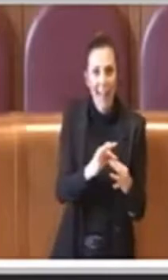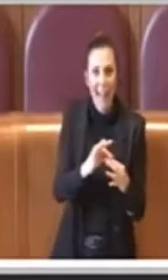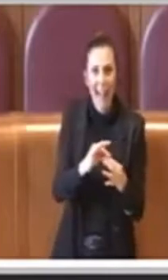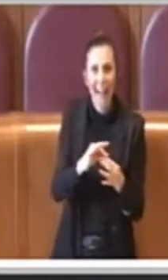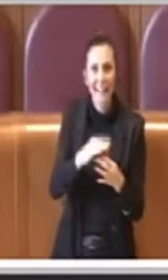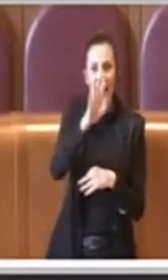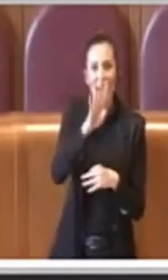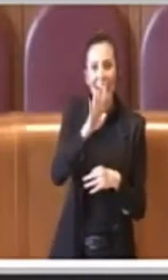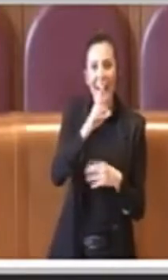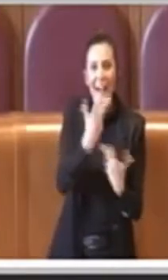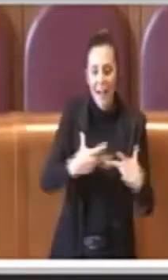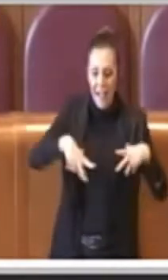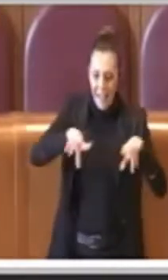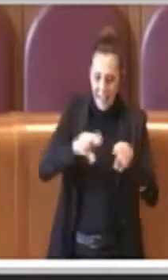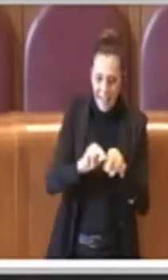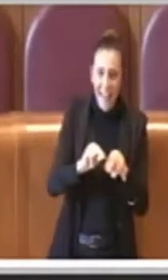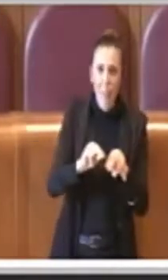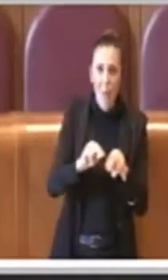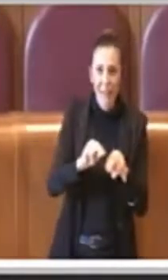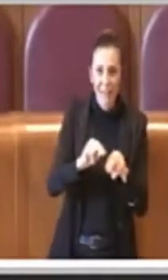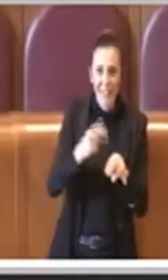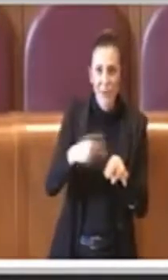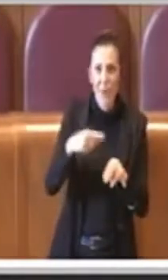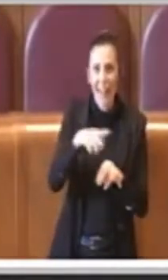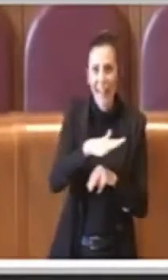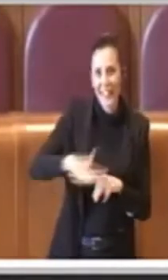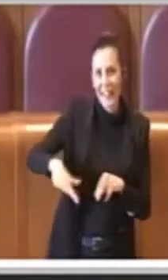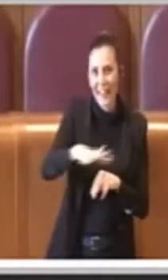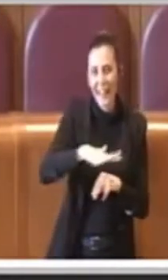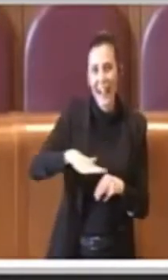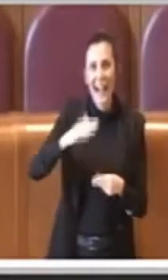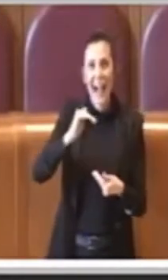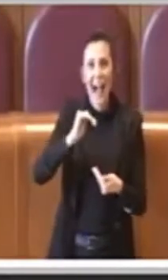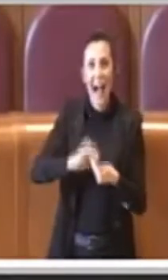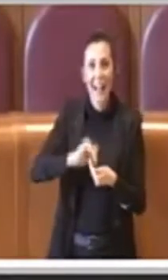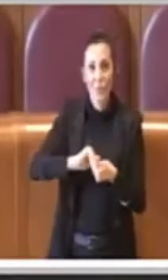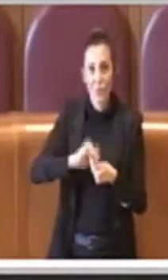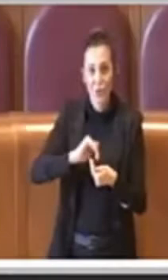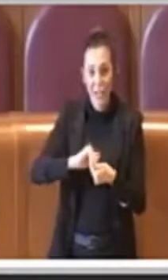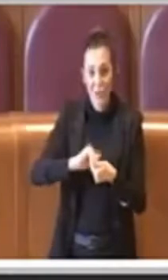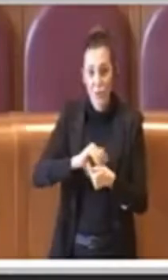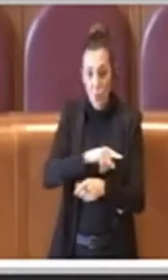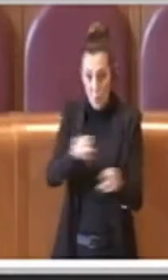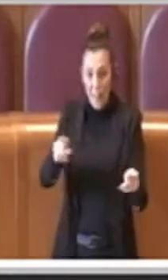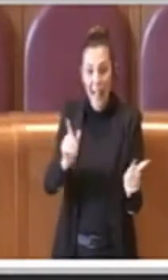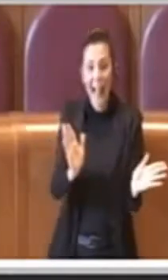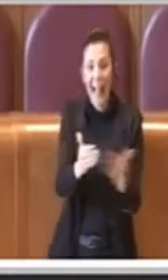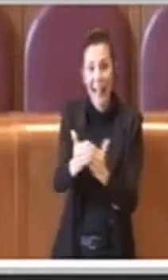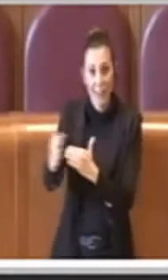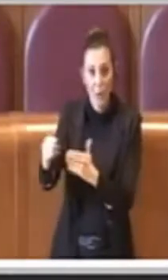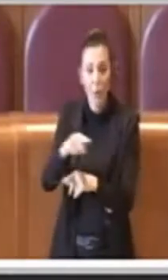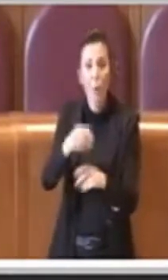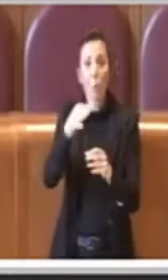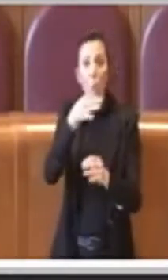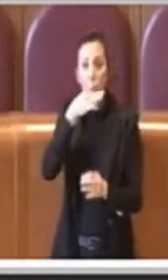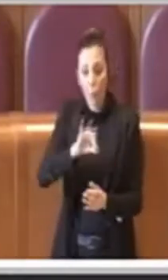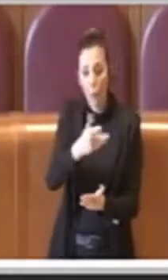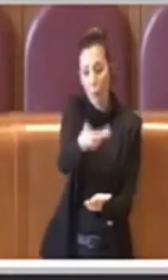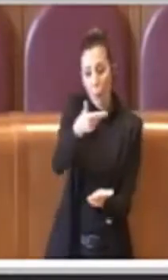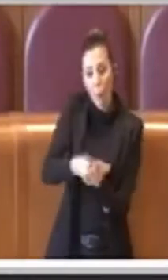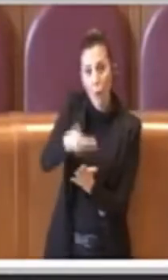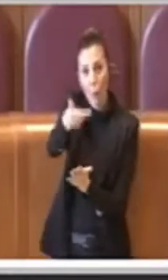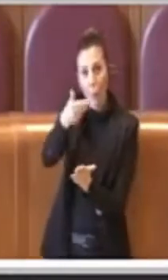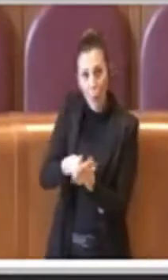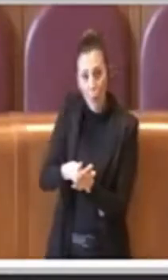del territorio, in questo caso le associazioni di categoria possono proporre delle proposte